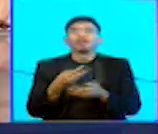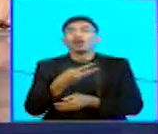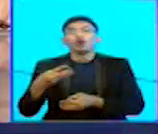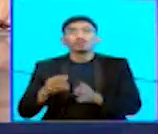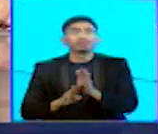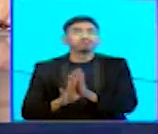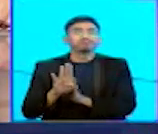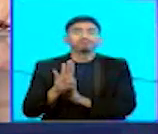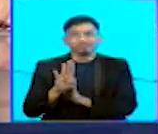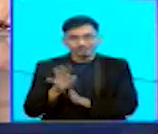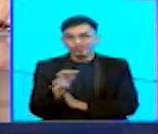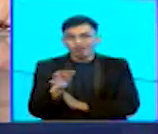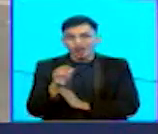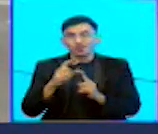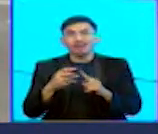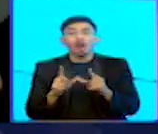Dewata.